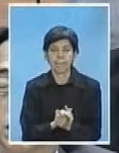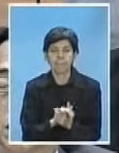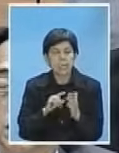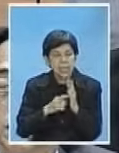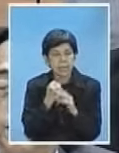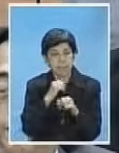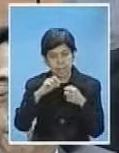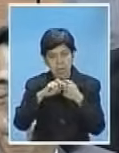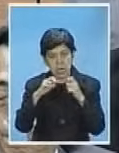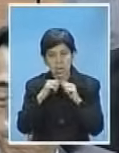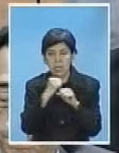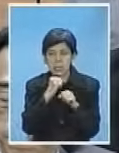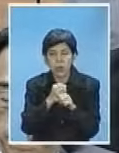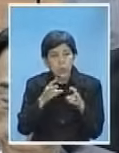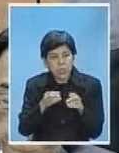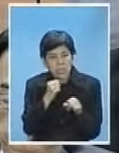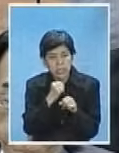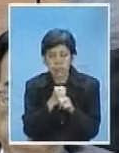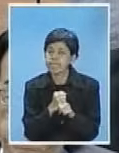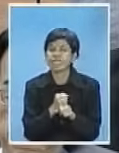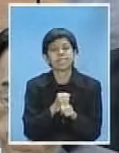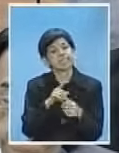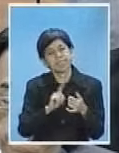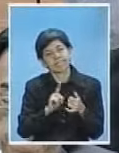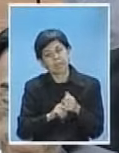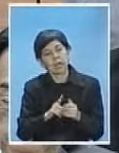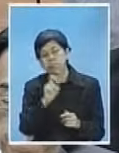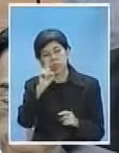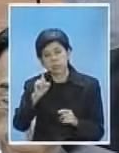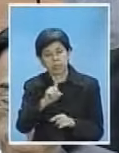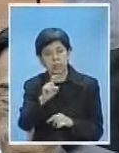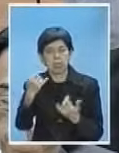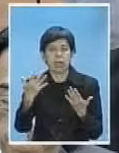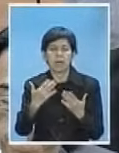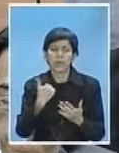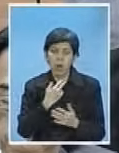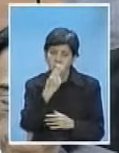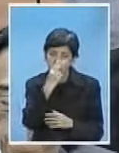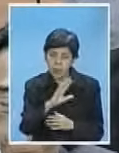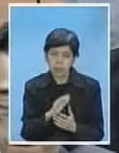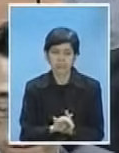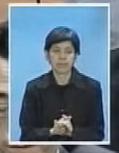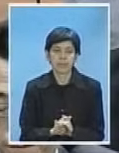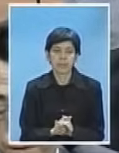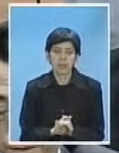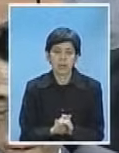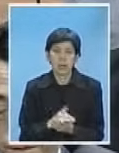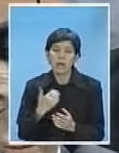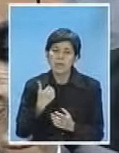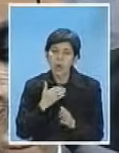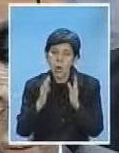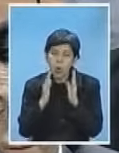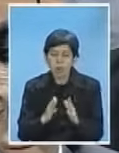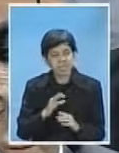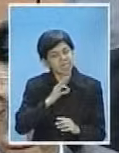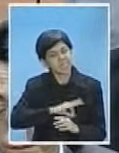แนวทางแก้ปัญหาด้วยวิธีการฆ่าทิ้งมันไม่ใช่ว่ามีคนเห็นด้วยหมดนะครับอย่างน้อยคนหนึ่ง